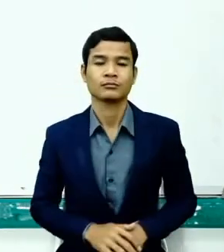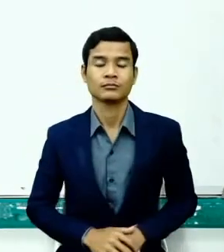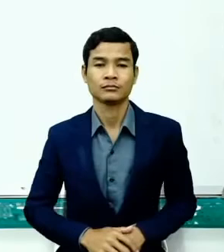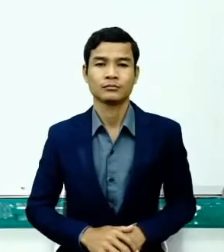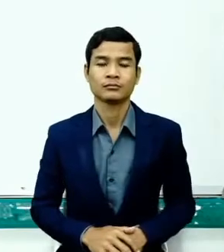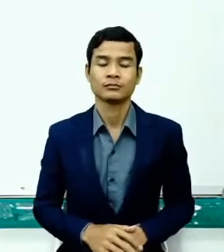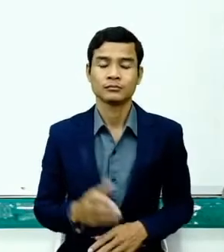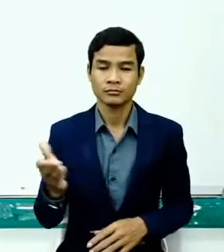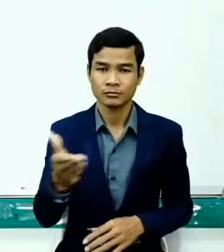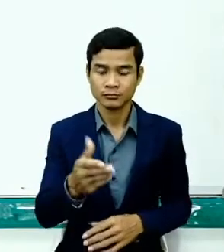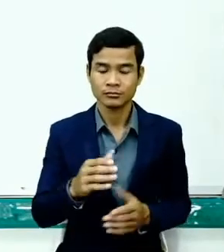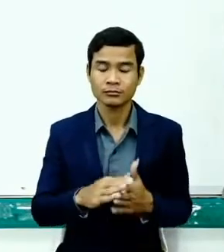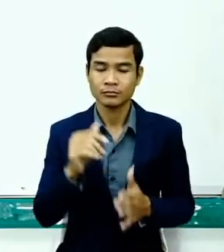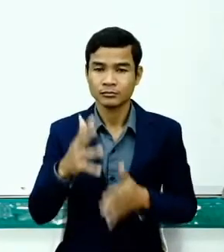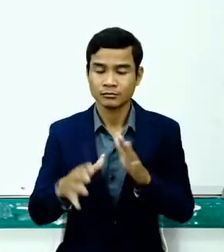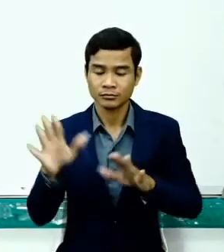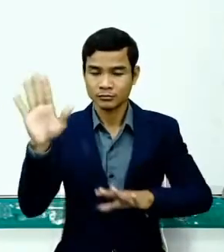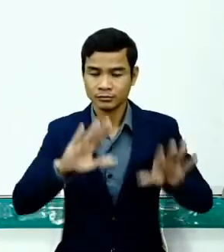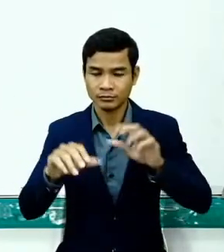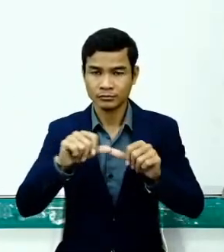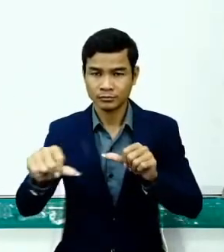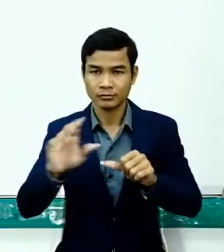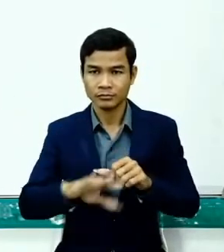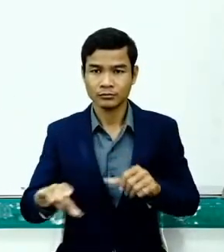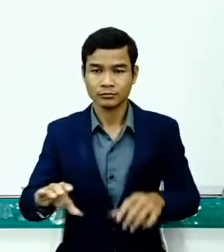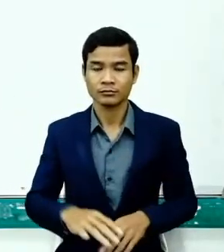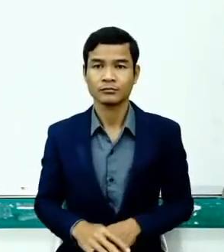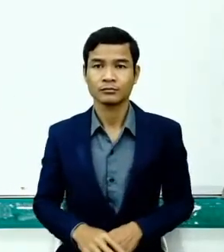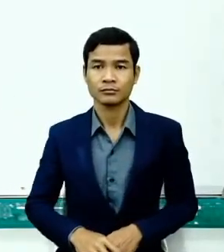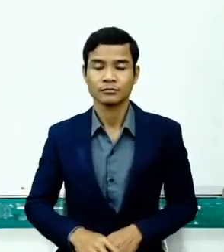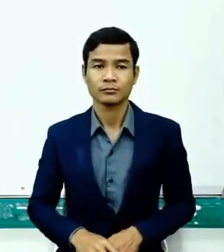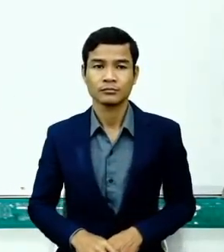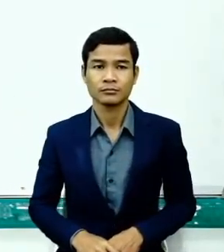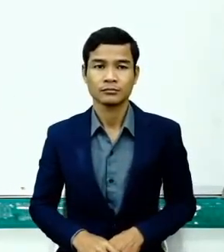បកូនកូនត្រៀមខ្លួនធ្វើកាយវិការបន្តទៀត